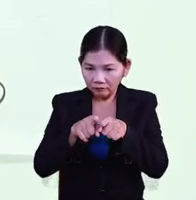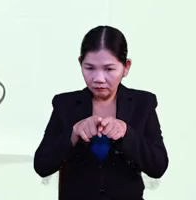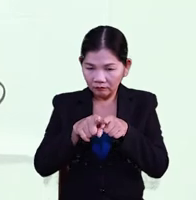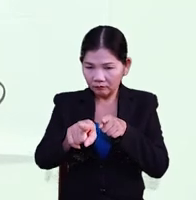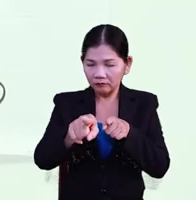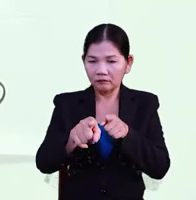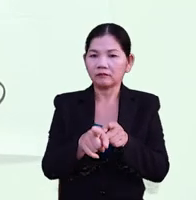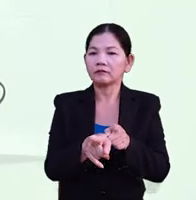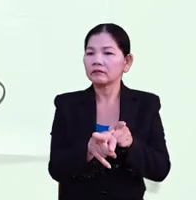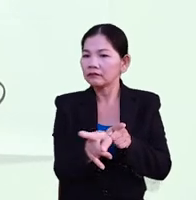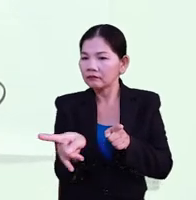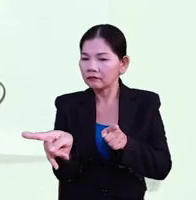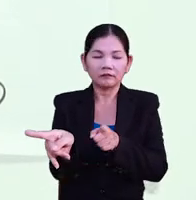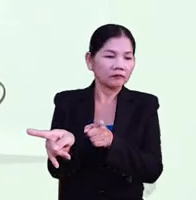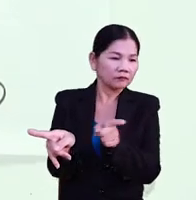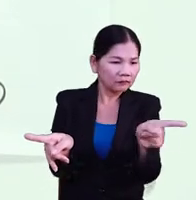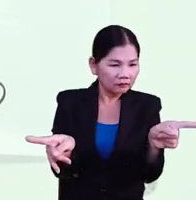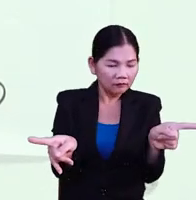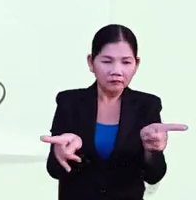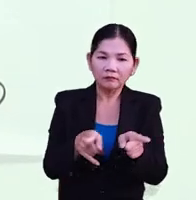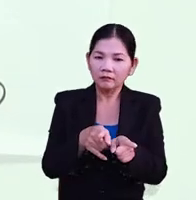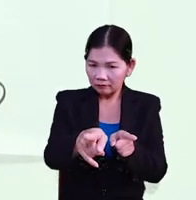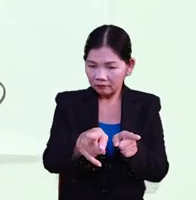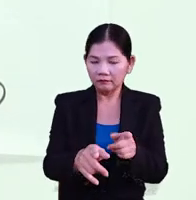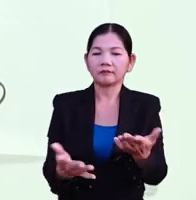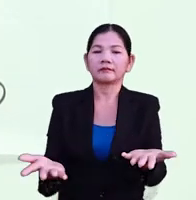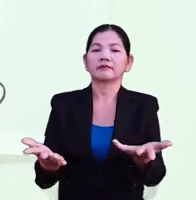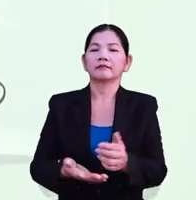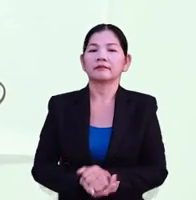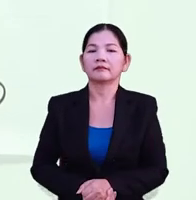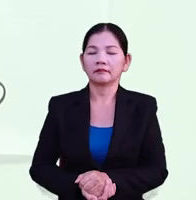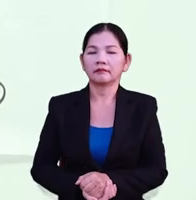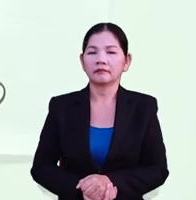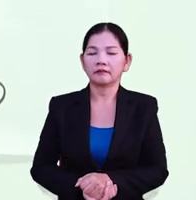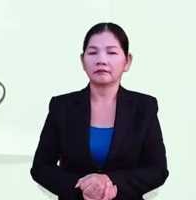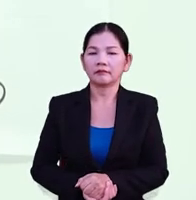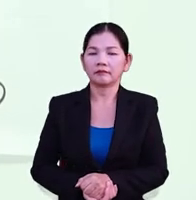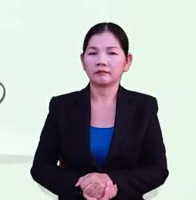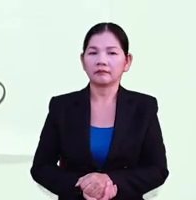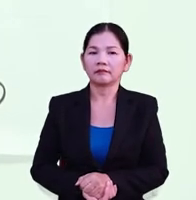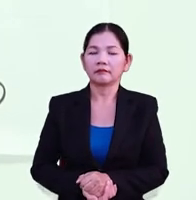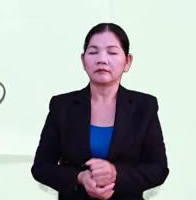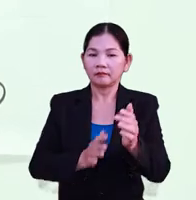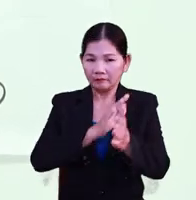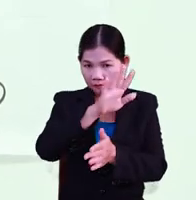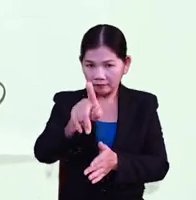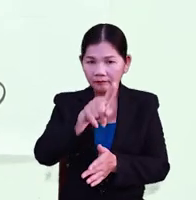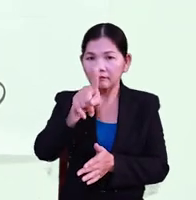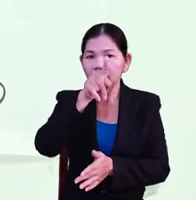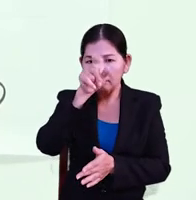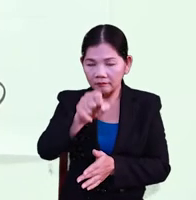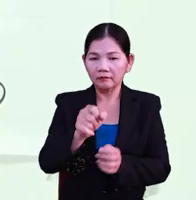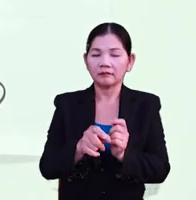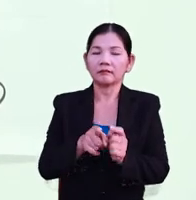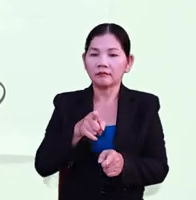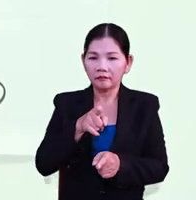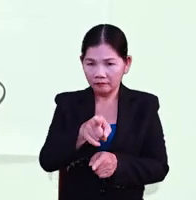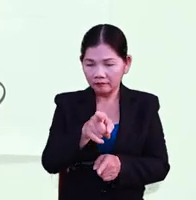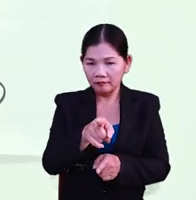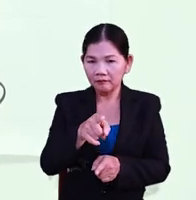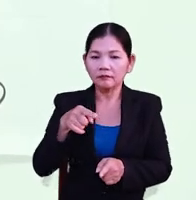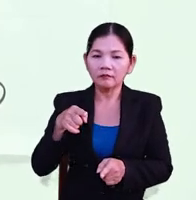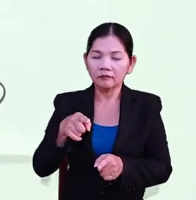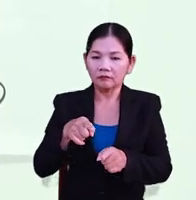បាត់ទៅខាងណាចាម្ដងទៀតតាព្រួញនេះ